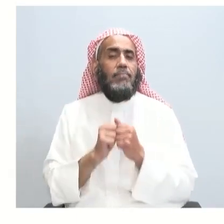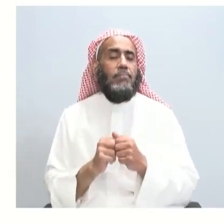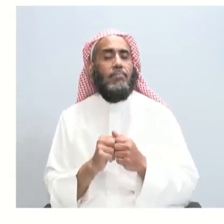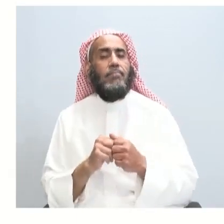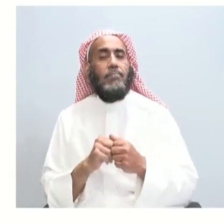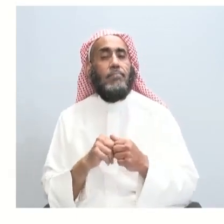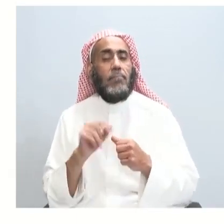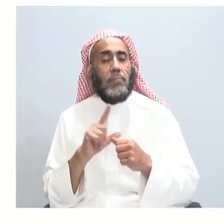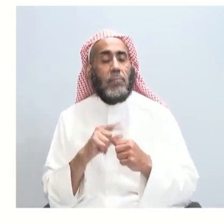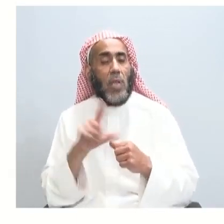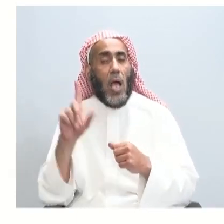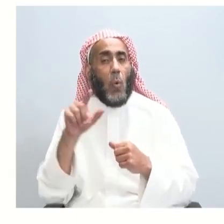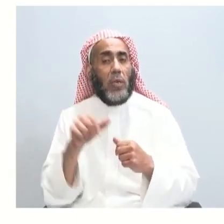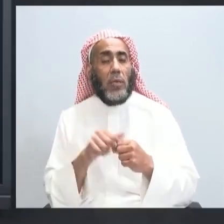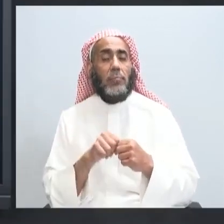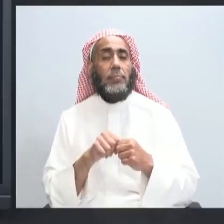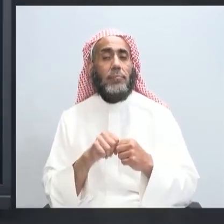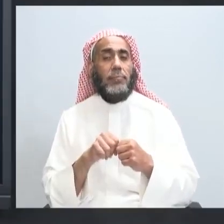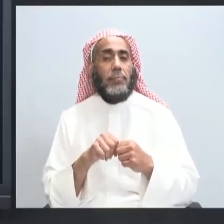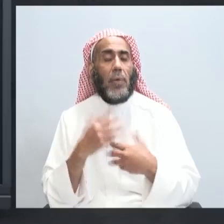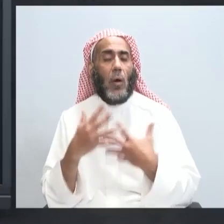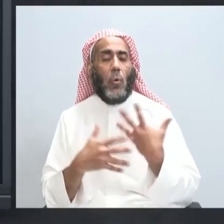والقاف صحيح ام